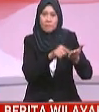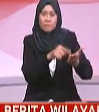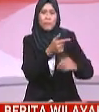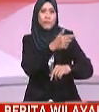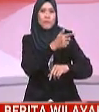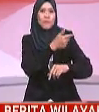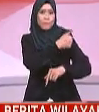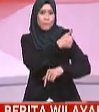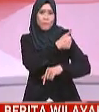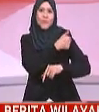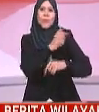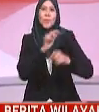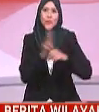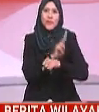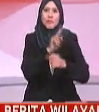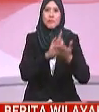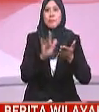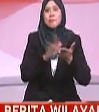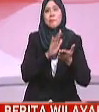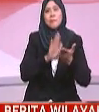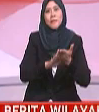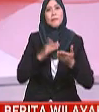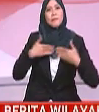menggunakan aplikasi MySejahtera.